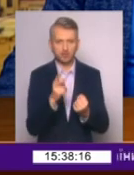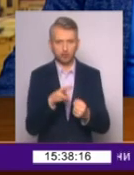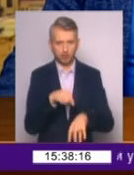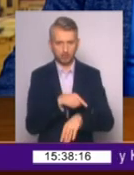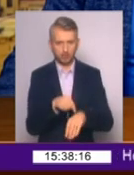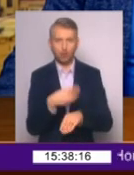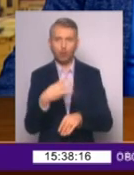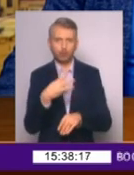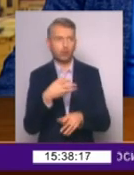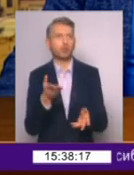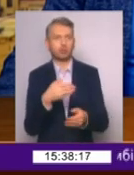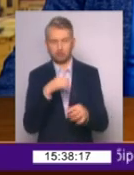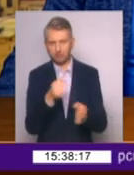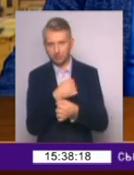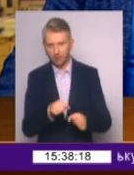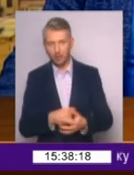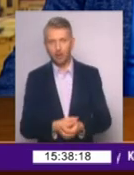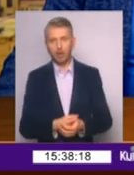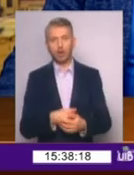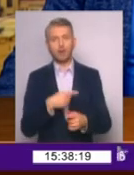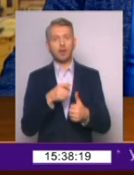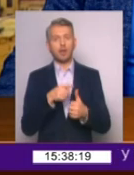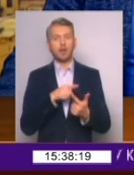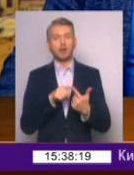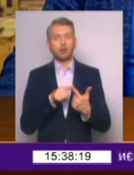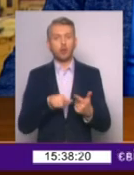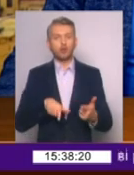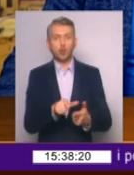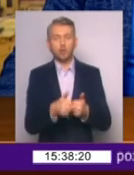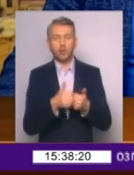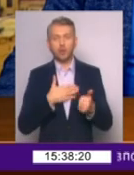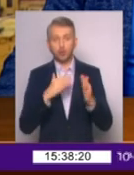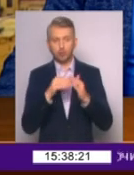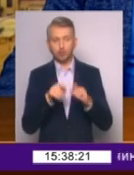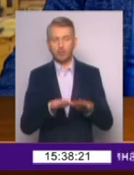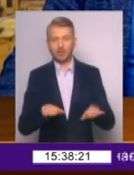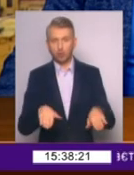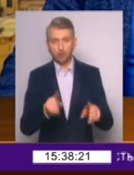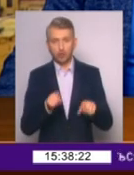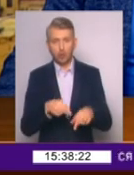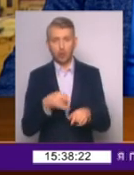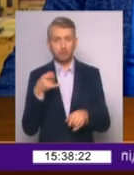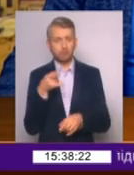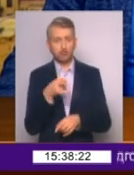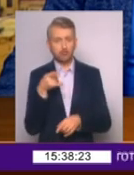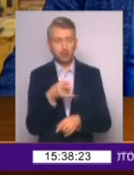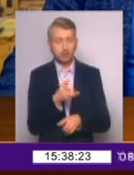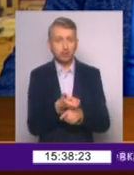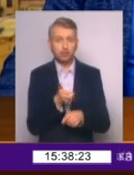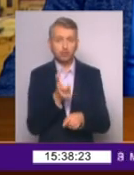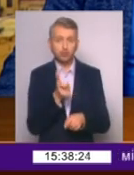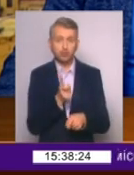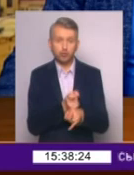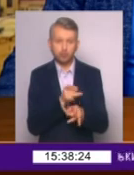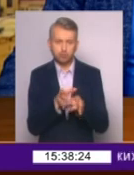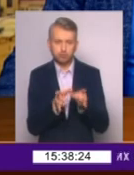Ось, це перше, плюс дорога ось біля, власне, нашого будинку, там садочок, і також машини дуже вибили вже